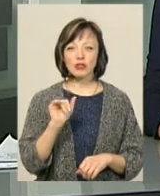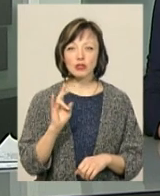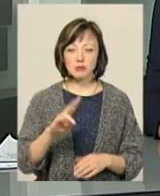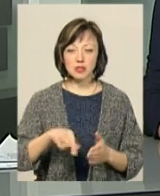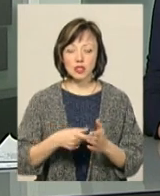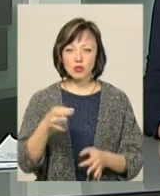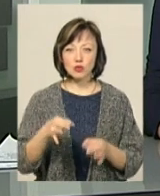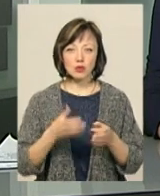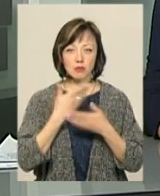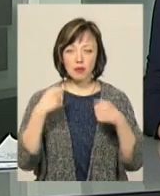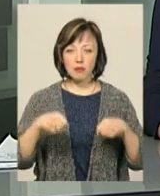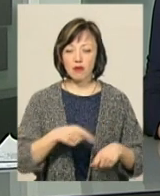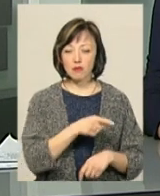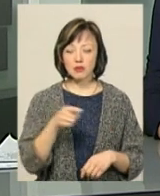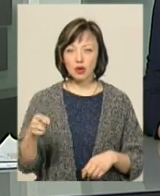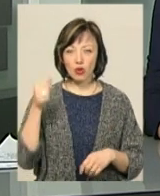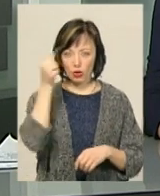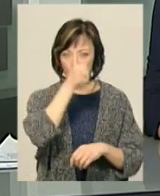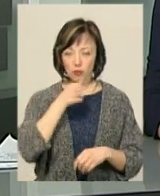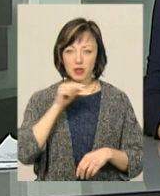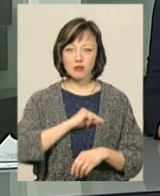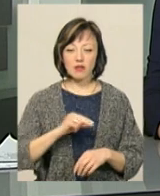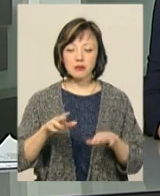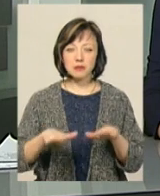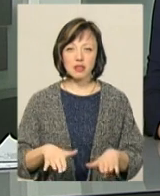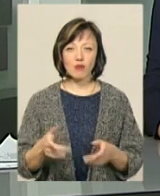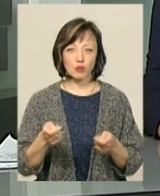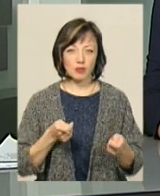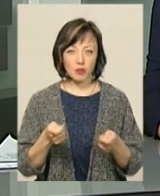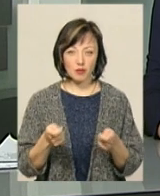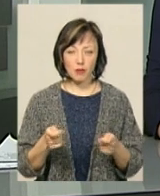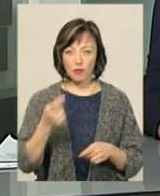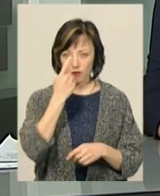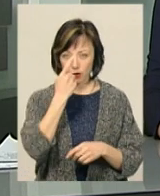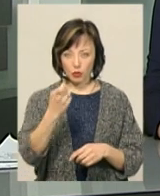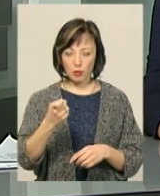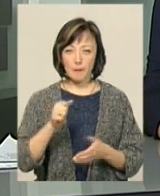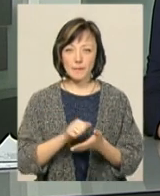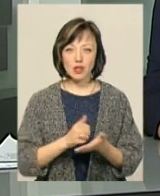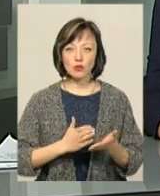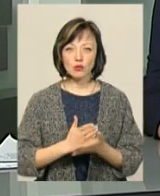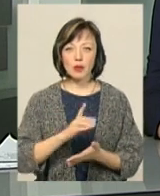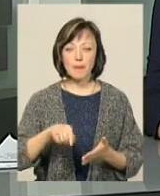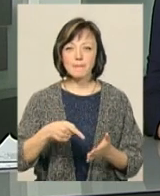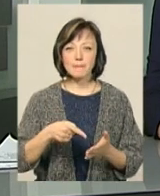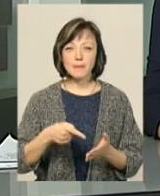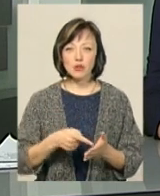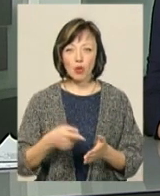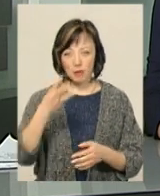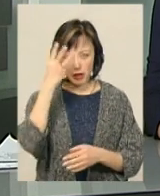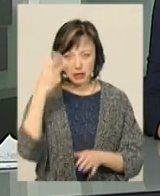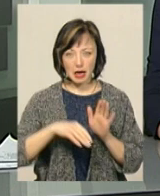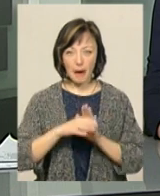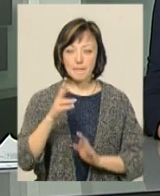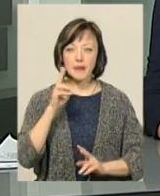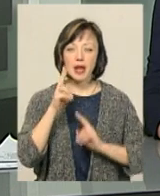чоловік не матиме права впродовж року працювати в органах місцевого самоврядування. Про це повідомили у прес-службі Хмельницького апеляційного суду.